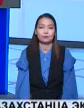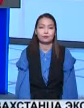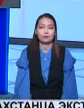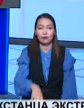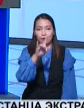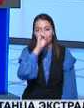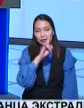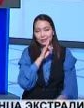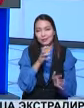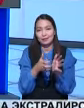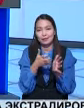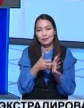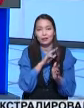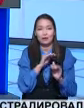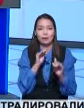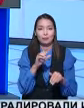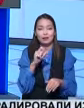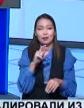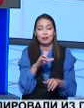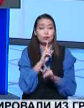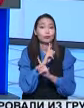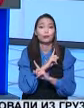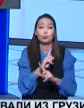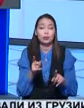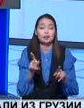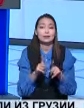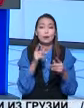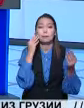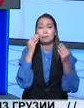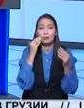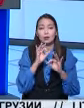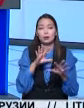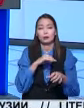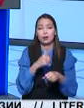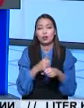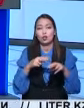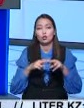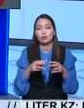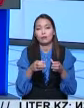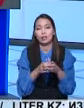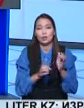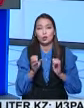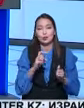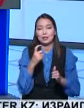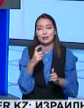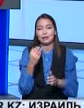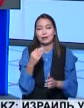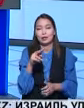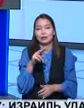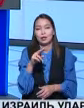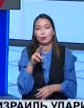В Казахстане дефицита кадров в атомной энергетике не будет. Таким мнением поделился глава столичного филиала Института ядерной физики Даран